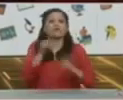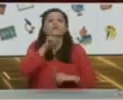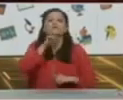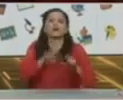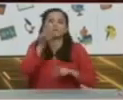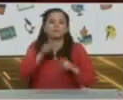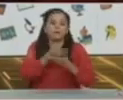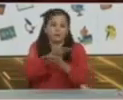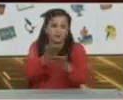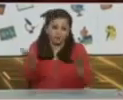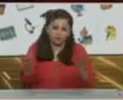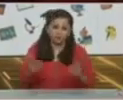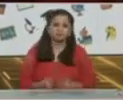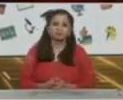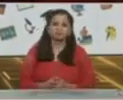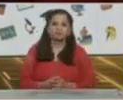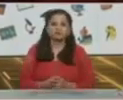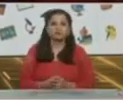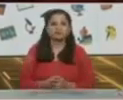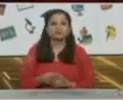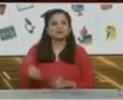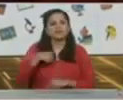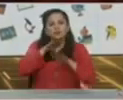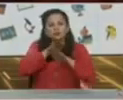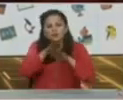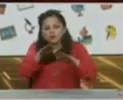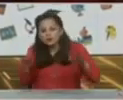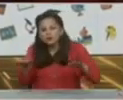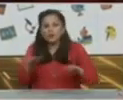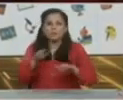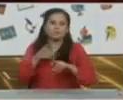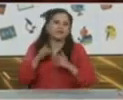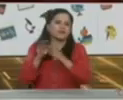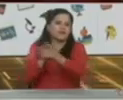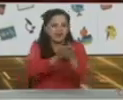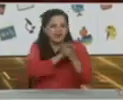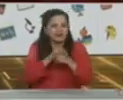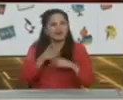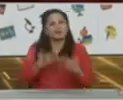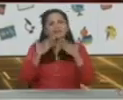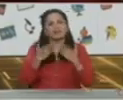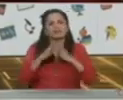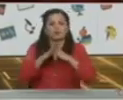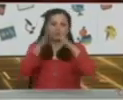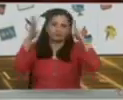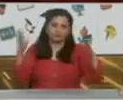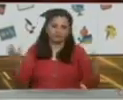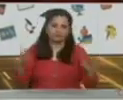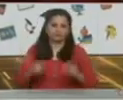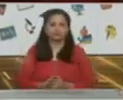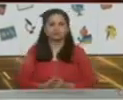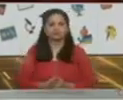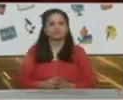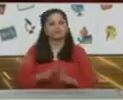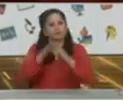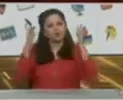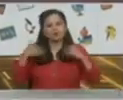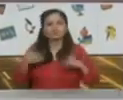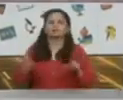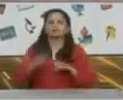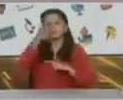का, नन्हे नन्हे दोस्तों का बहुत बहुत धन्यवाद। अनेक अनेक